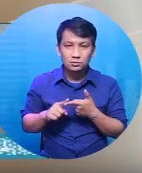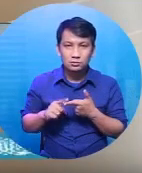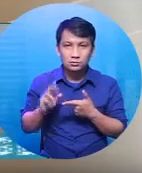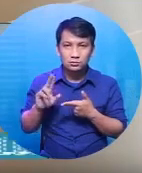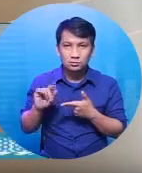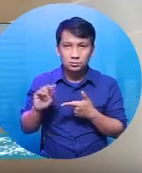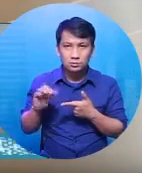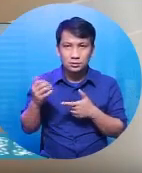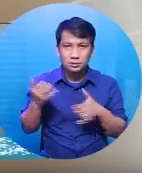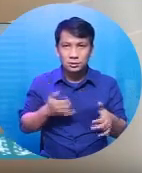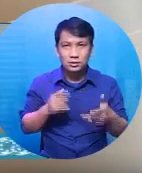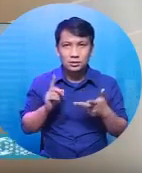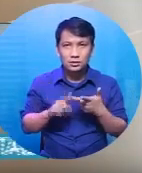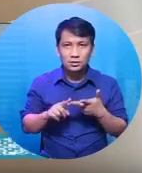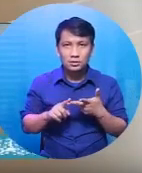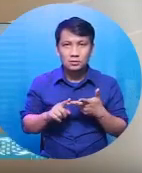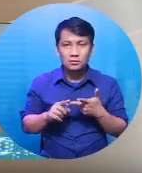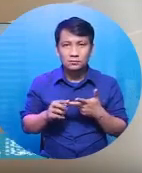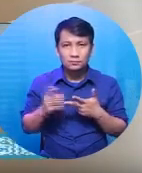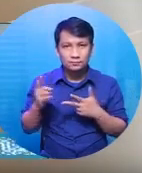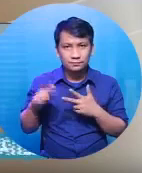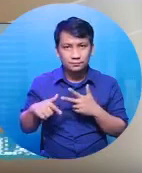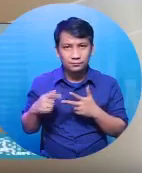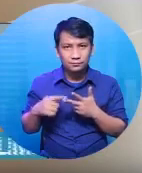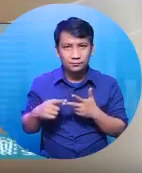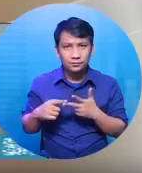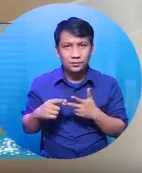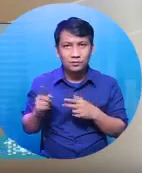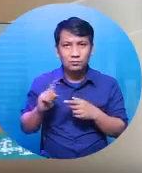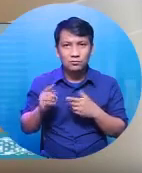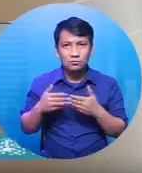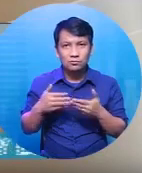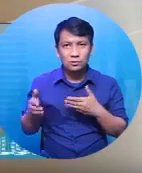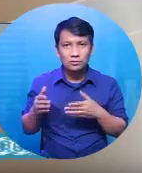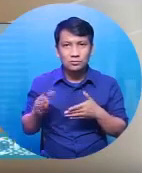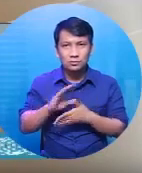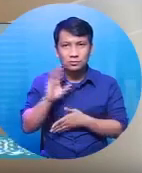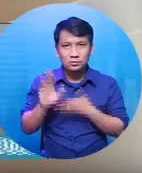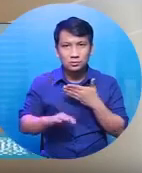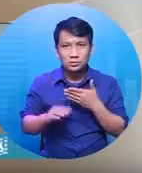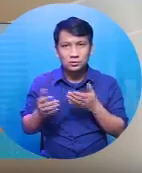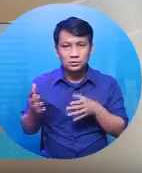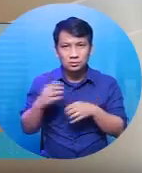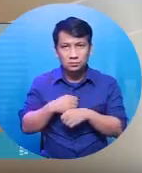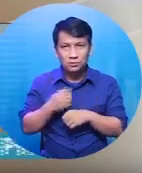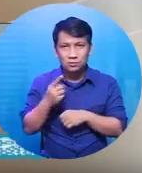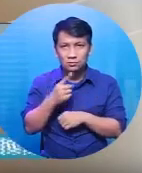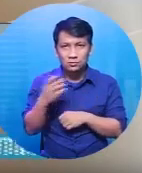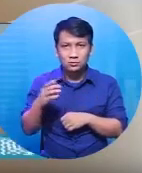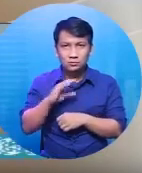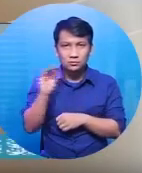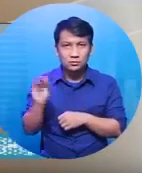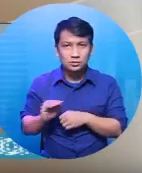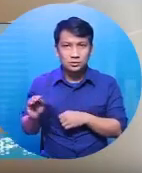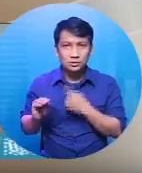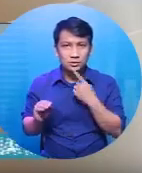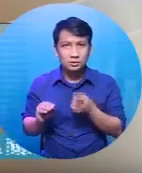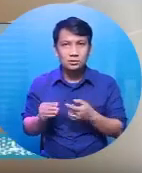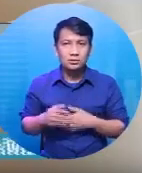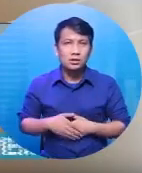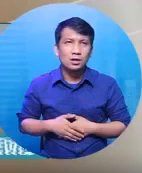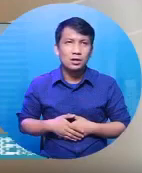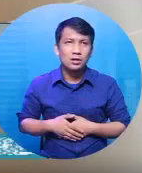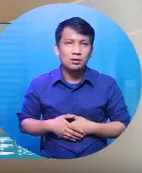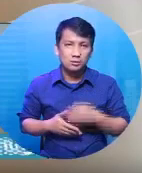utilities, di ho ba? Buti sana, Nay, kung buo pa rin matatanggap niya sa gobyerno, 100% pa rin. Hindi, Nay. Eh. Pero